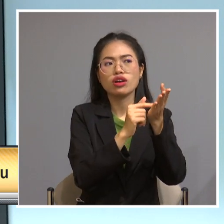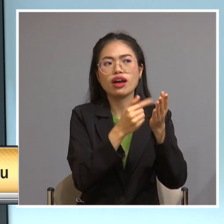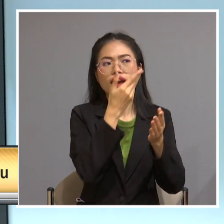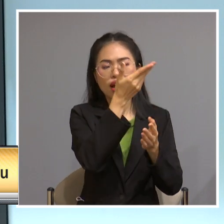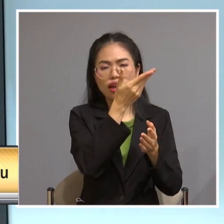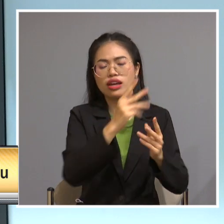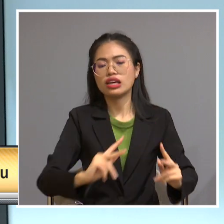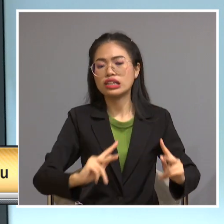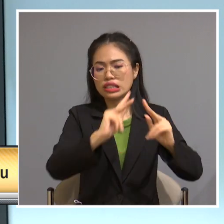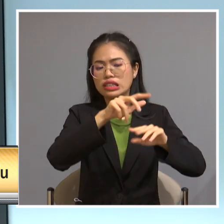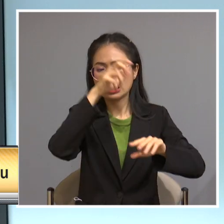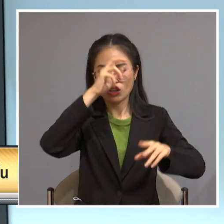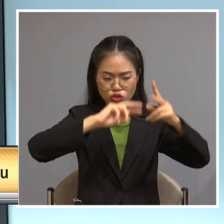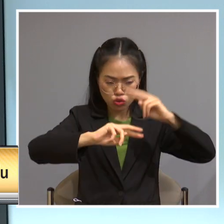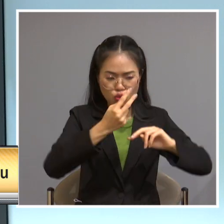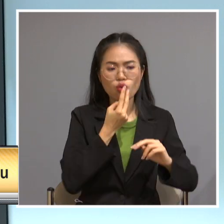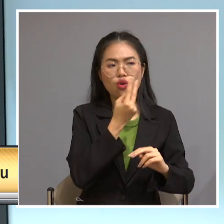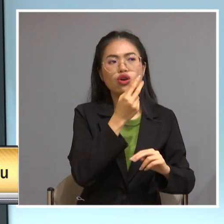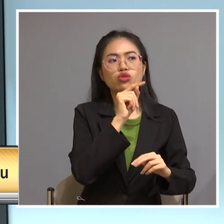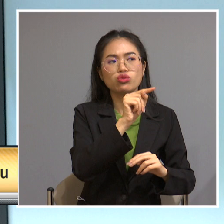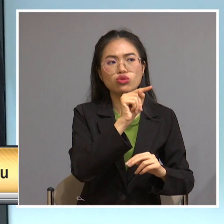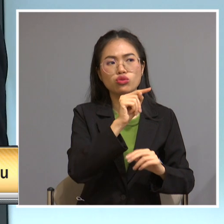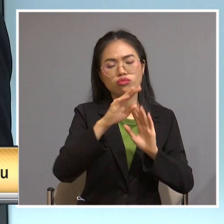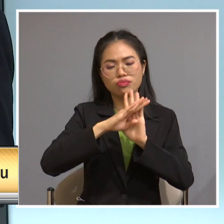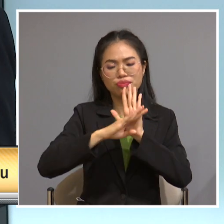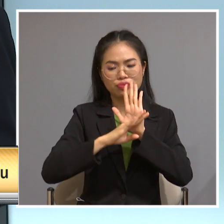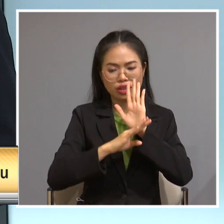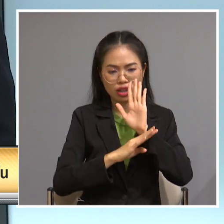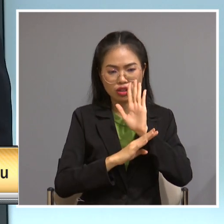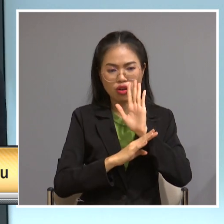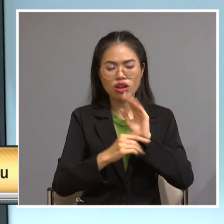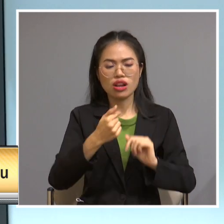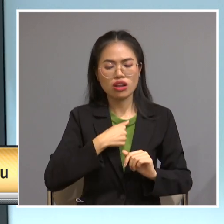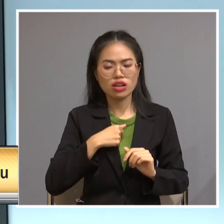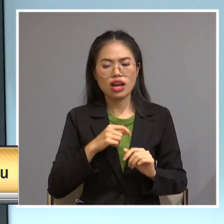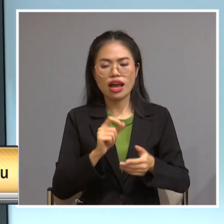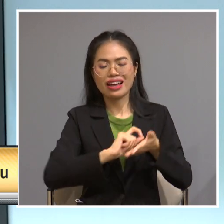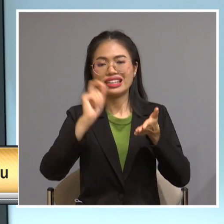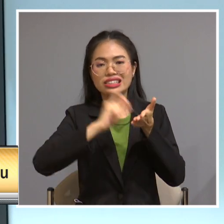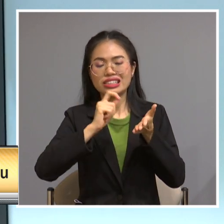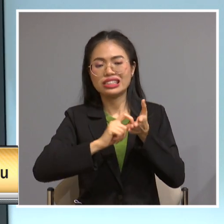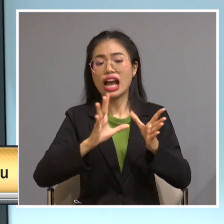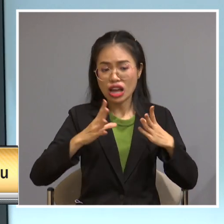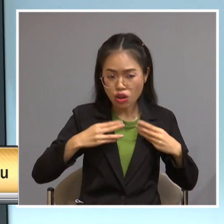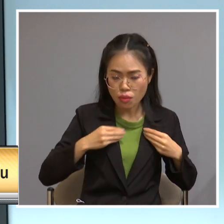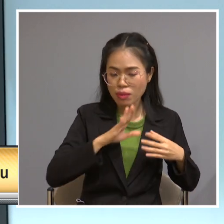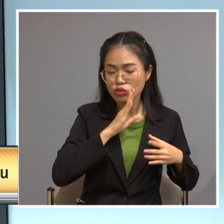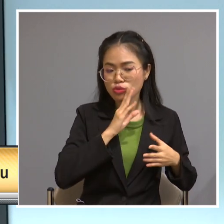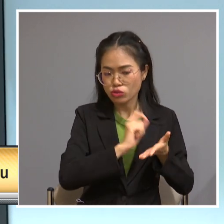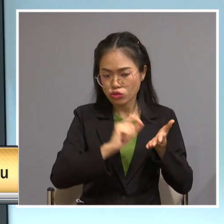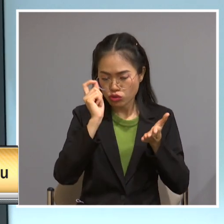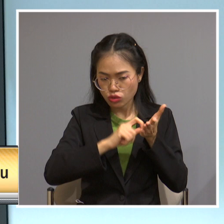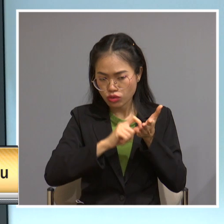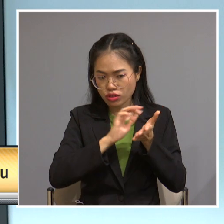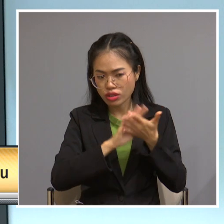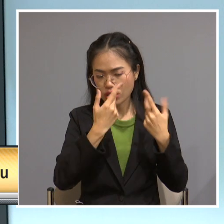ตรวสอบและตรวจทานทั้หมดและให้ผมเป็ผู้เห็ชอบเห็ชอบเพระเรา